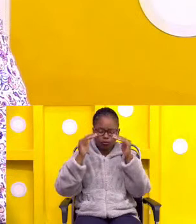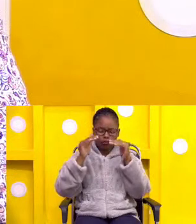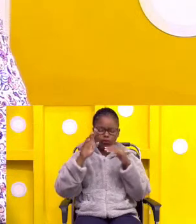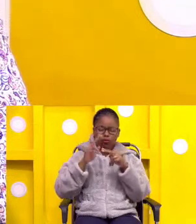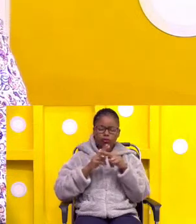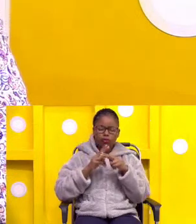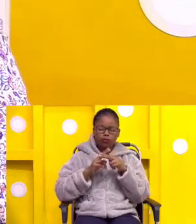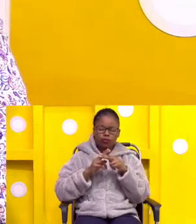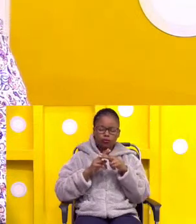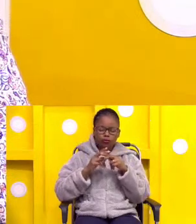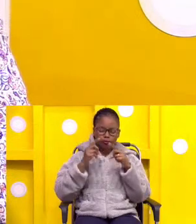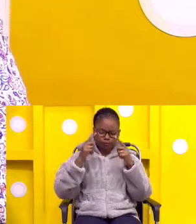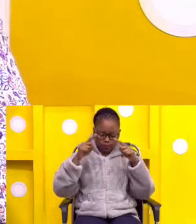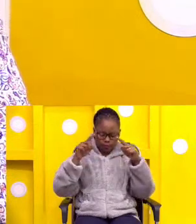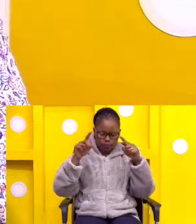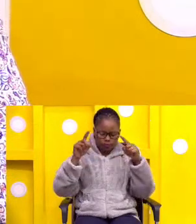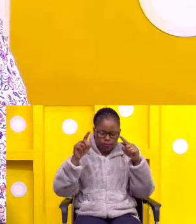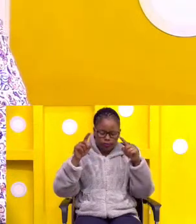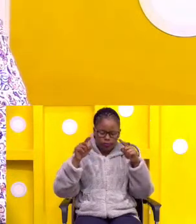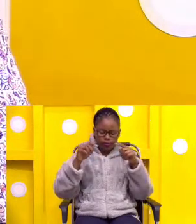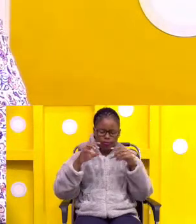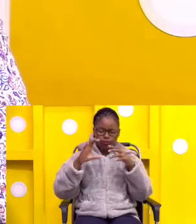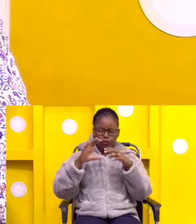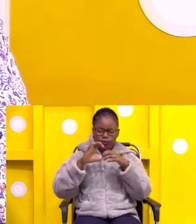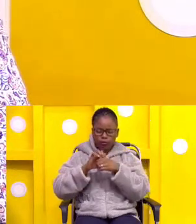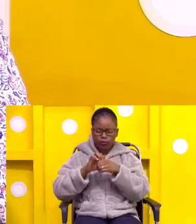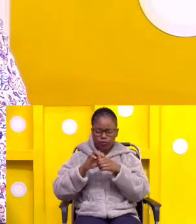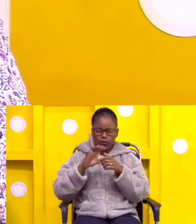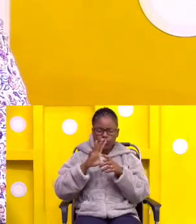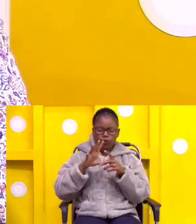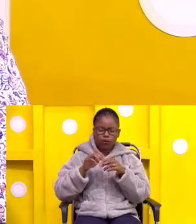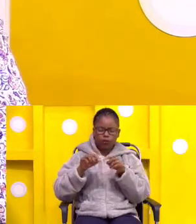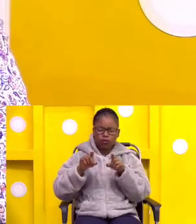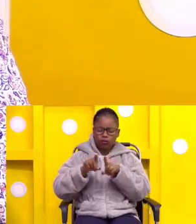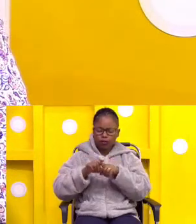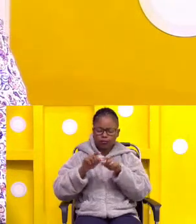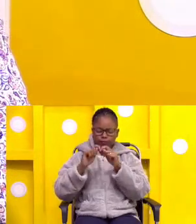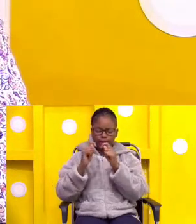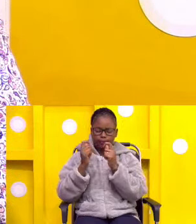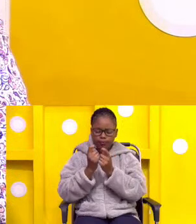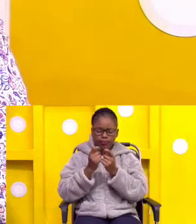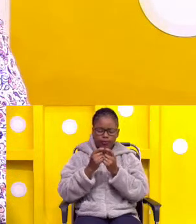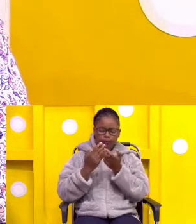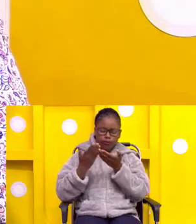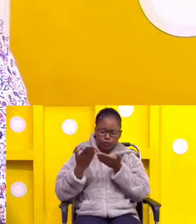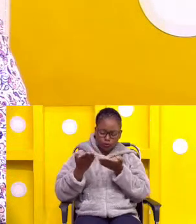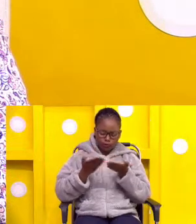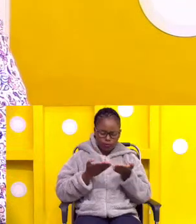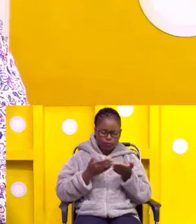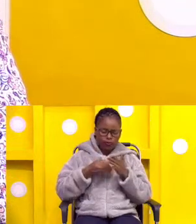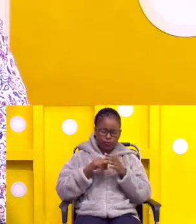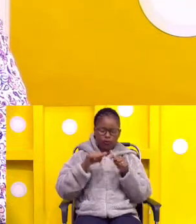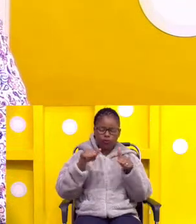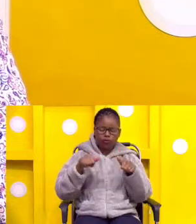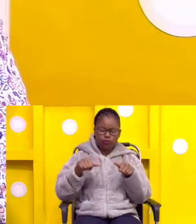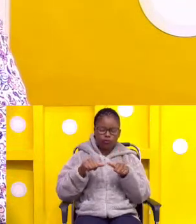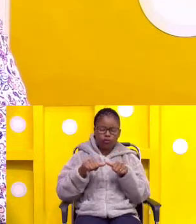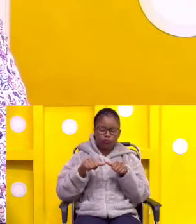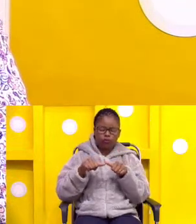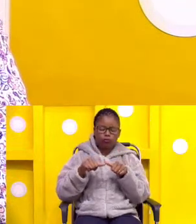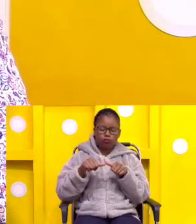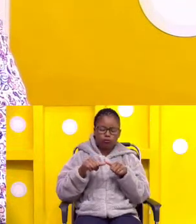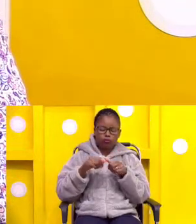rĩrotũgĩra. Tũnyitĩte andũ a mĩthemba yothe na andũ a nduka ciothe ũgeni kĩgongona-inĩ gĩkĩ,